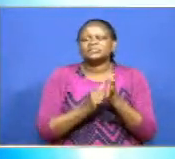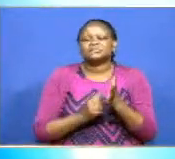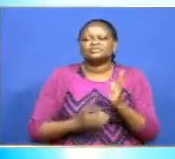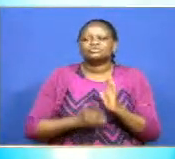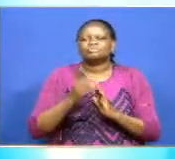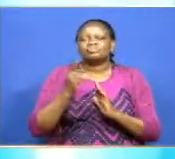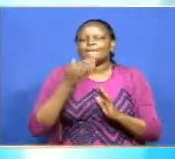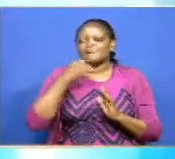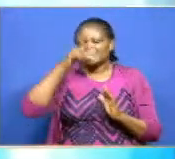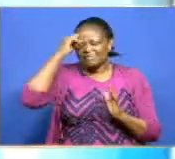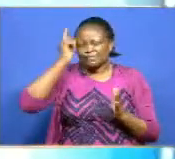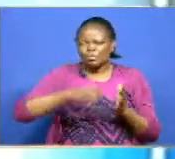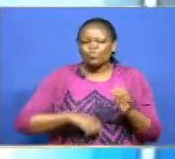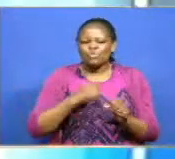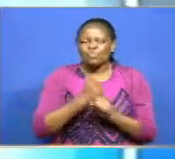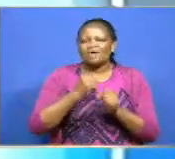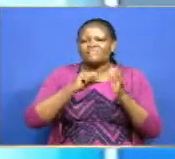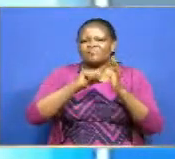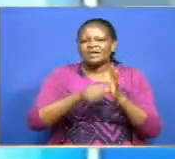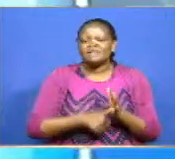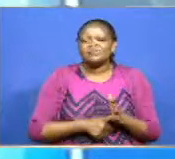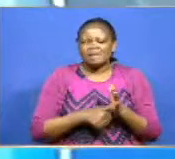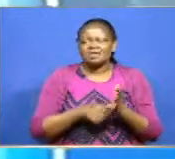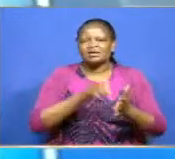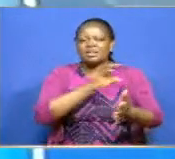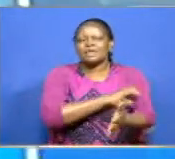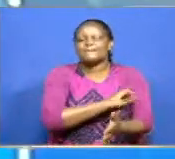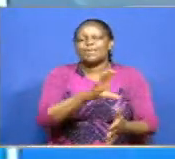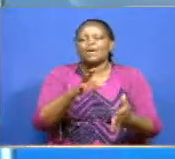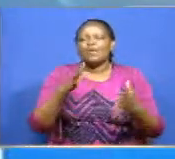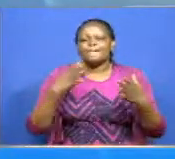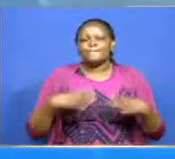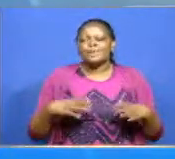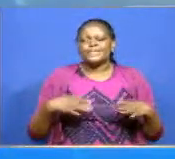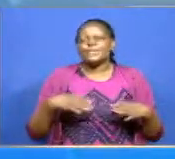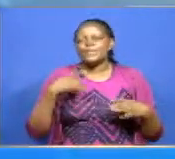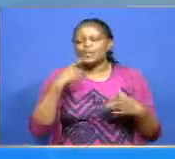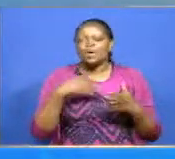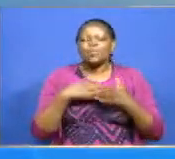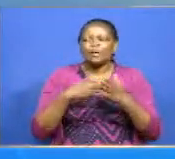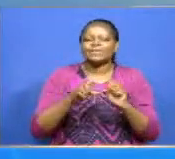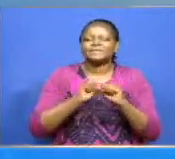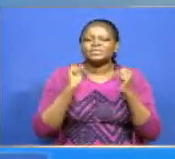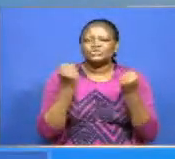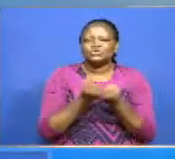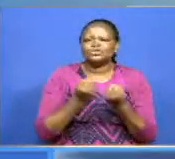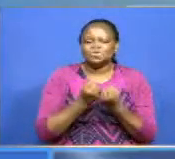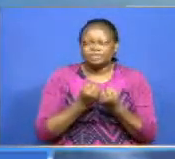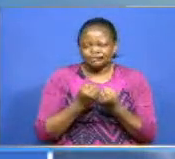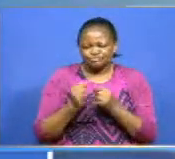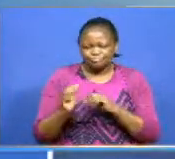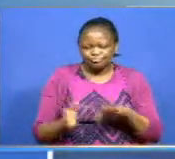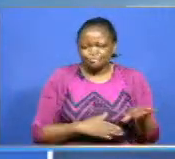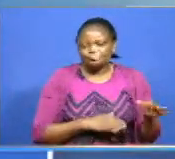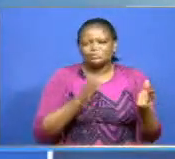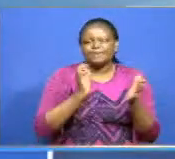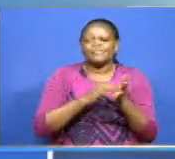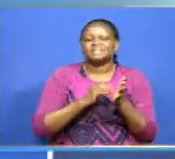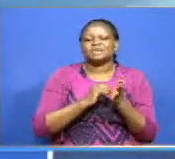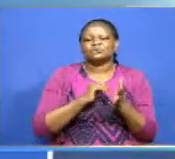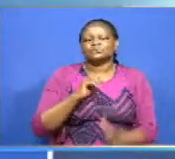serikali inapaswa kuweka bidii na kuwapa uwezo wasiojiweza katika jamii. Kwingineko, katika kaunti ya Machakos, gavana Alfred